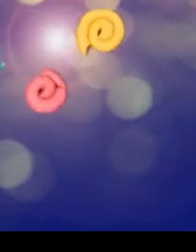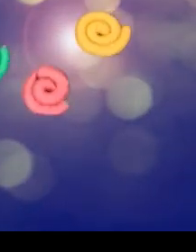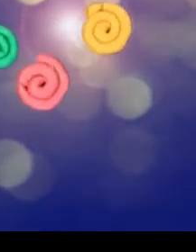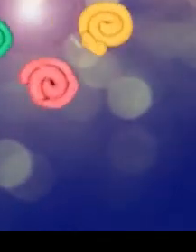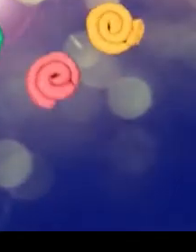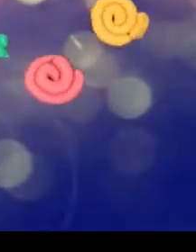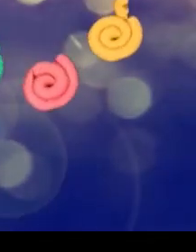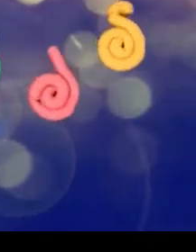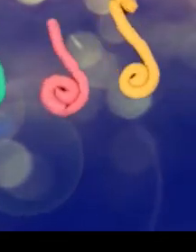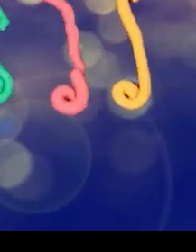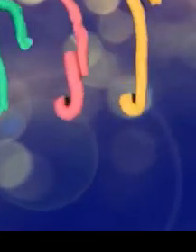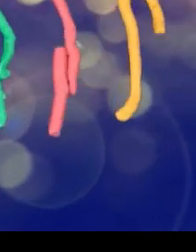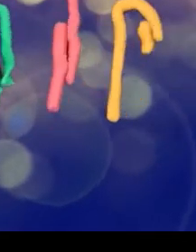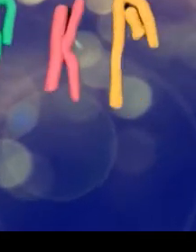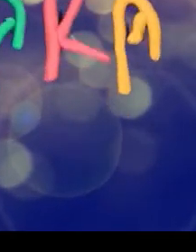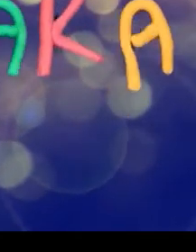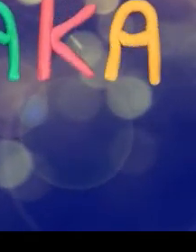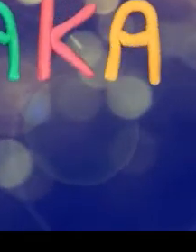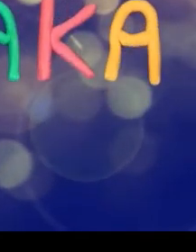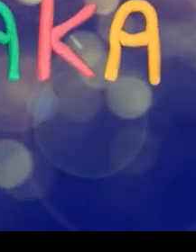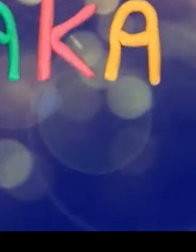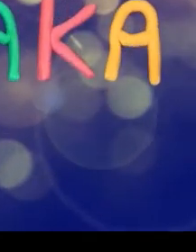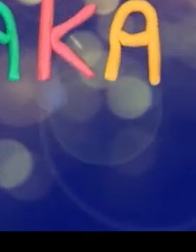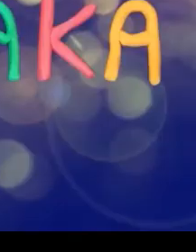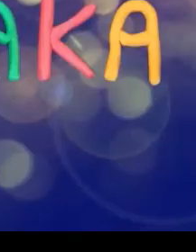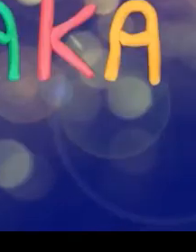O dabar pasakai.